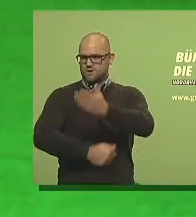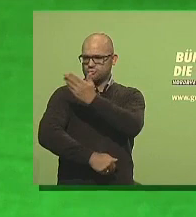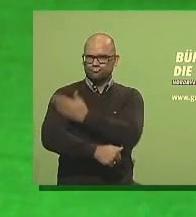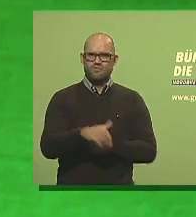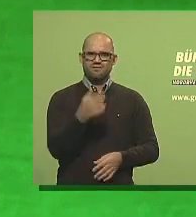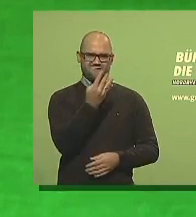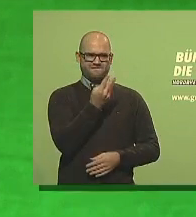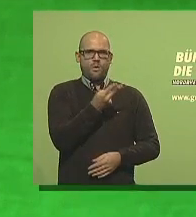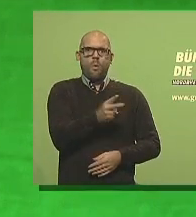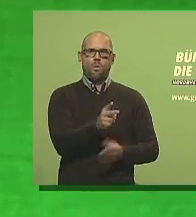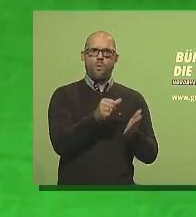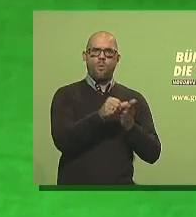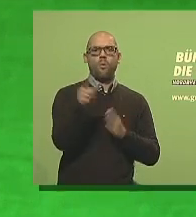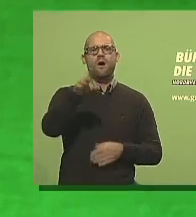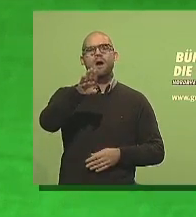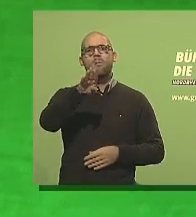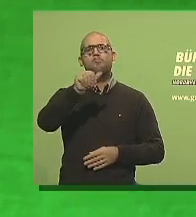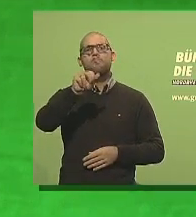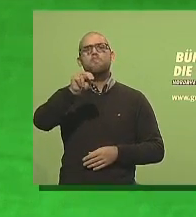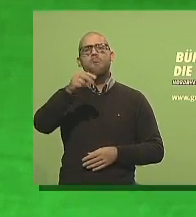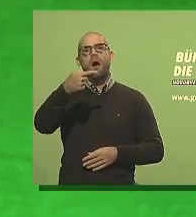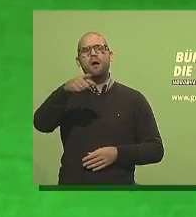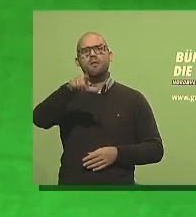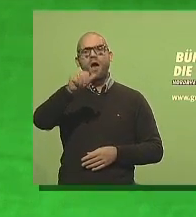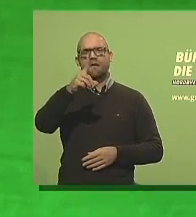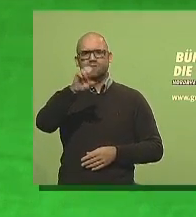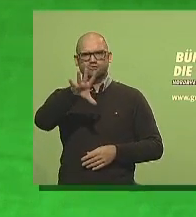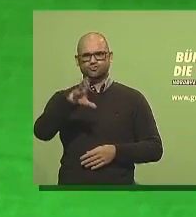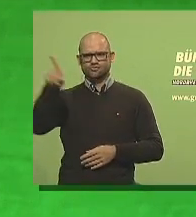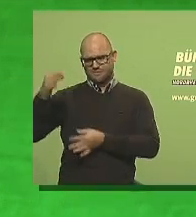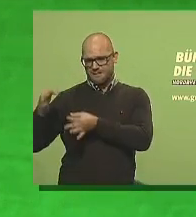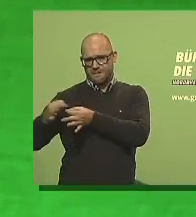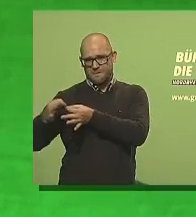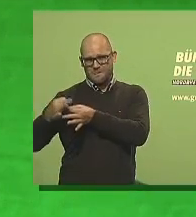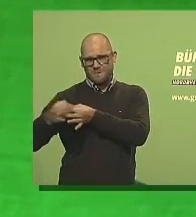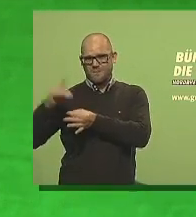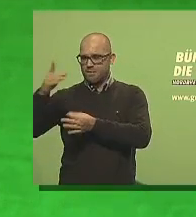4 Euro kostet. Liebe Freundinnen und Freunde,